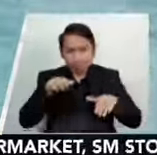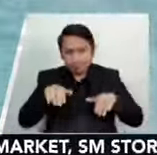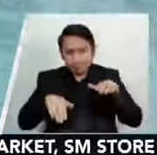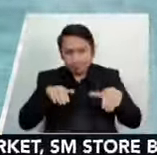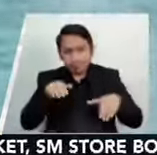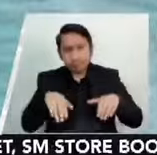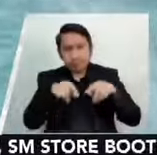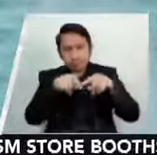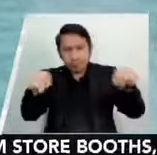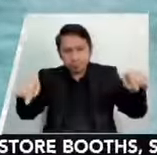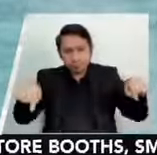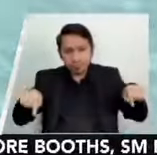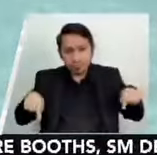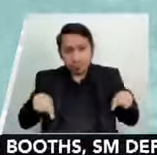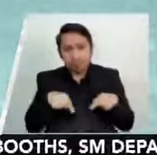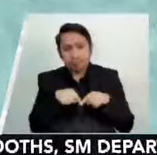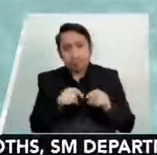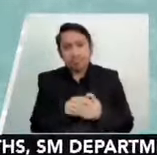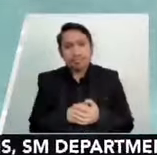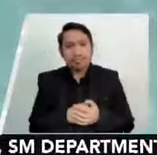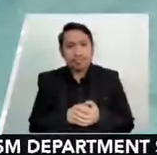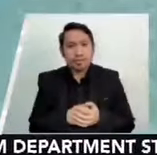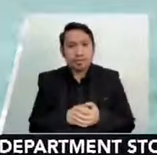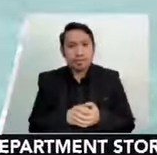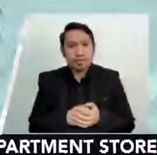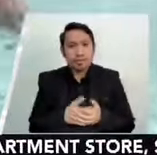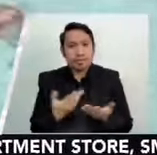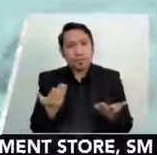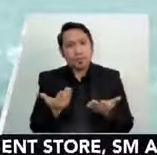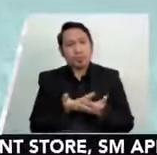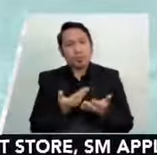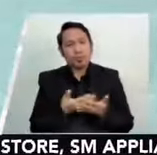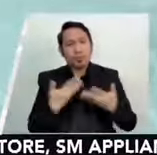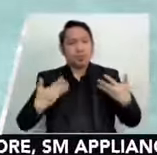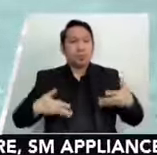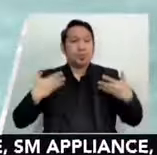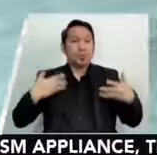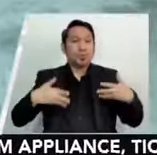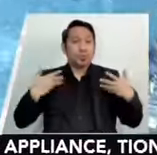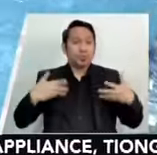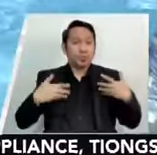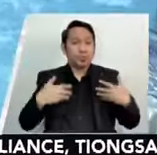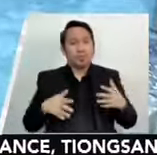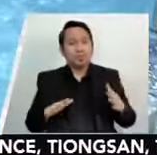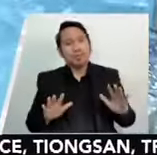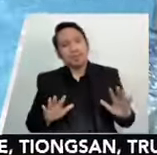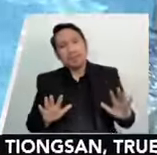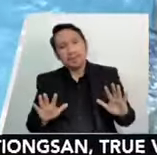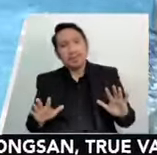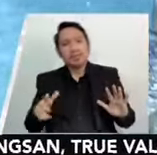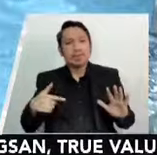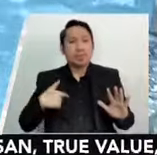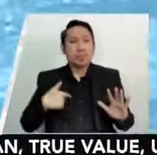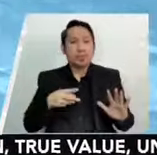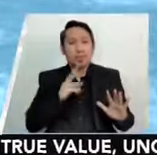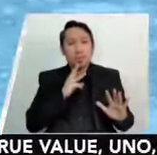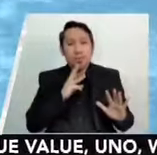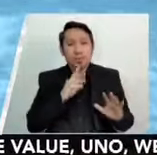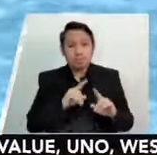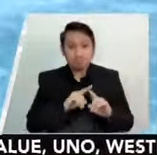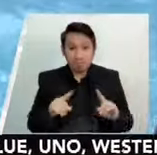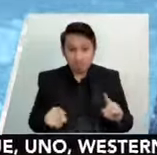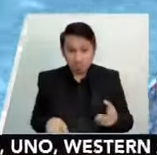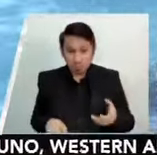Tuwing lulublob sa malamig, refreshing at relaxing nitong tubig. Pero wait a minute, gaano